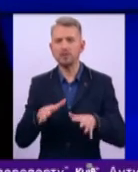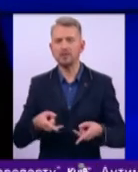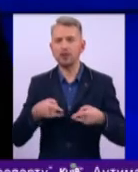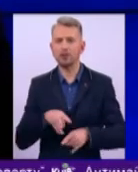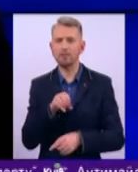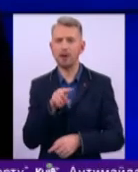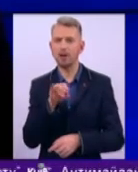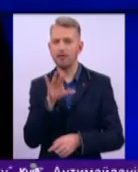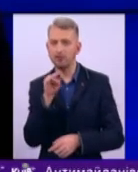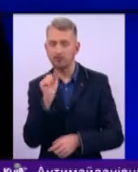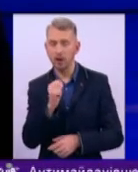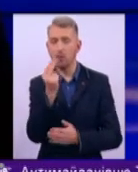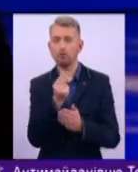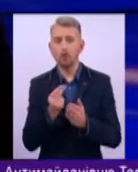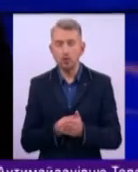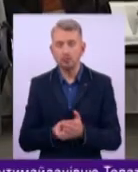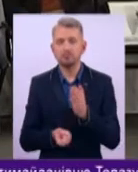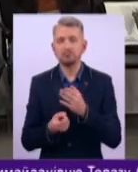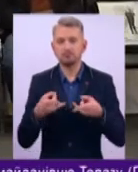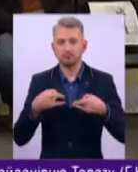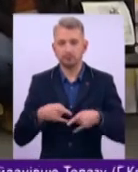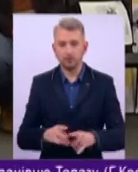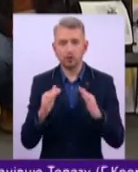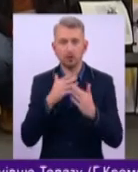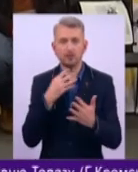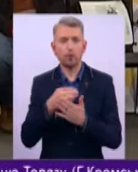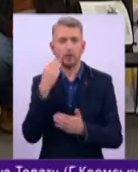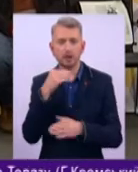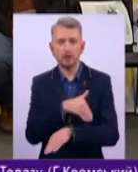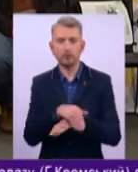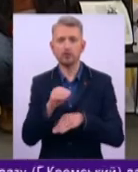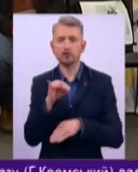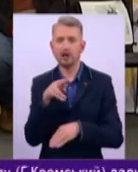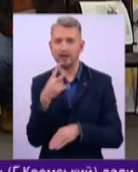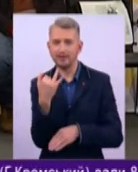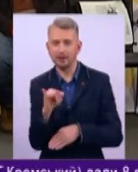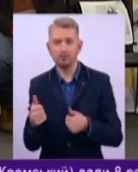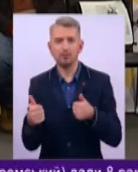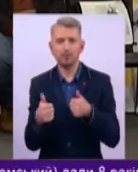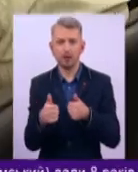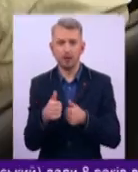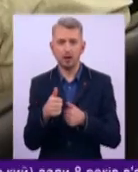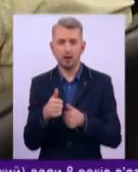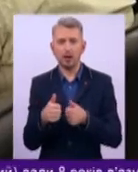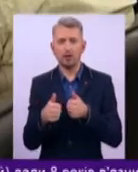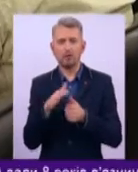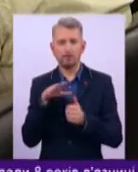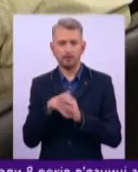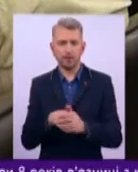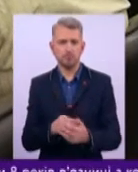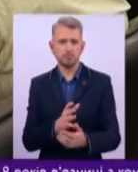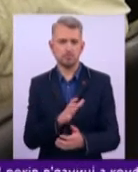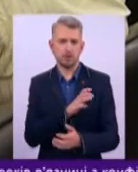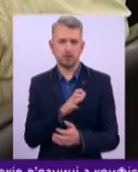Казимира Малевича. Художник з'явився на світ у садибі своєї тітки на вулиці Жилянській поблизу Паньківської, у так званій